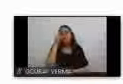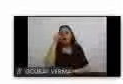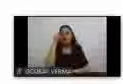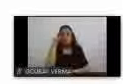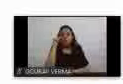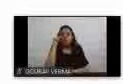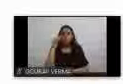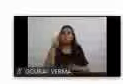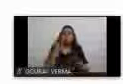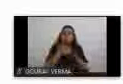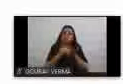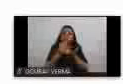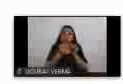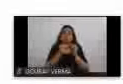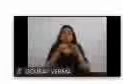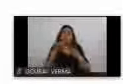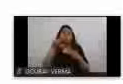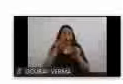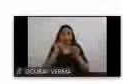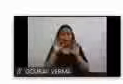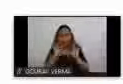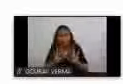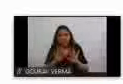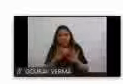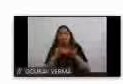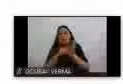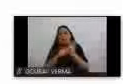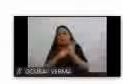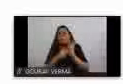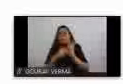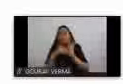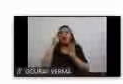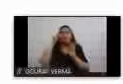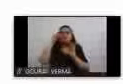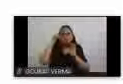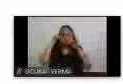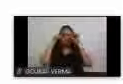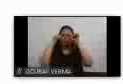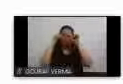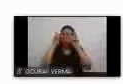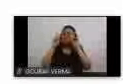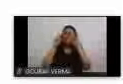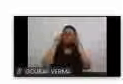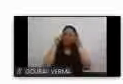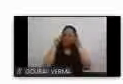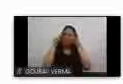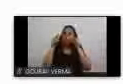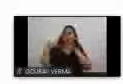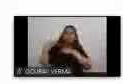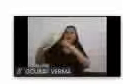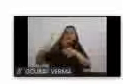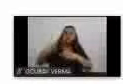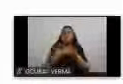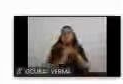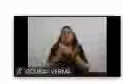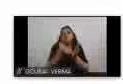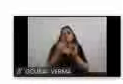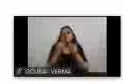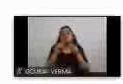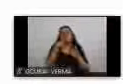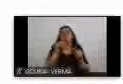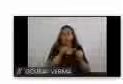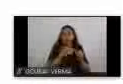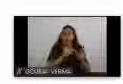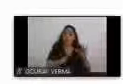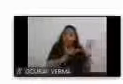में प्रॉब्लम होता है, माइक्रो ऑफ्थाल्मिया होता है, छोटा आंख होता है. फैमिली हिस्ट्री ऑफ विजन लॉस, एनी